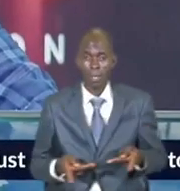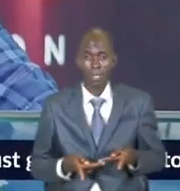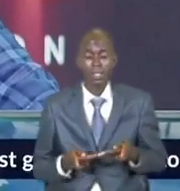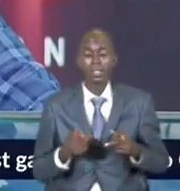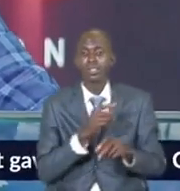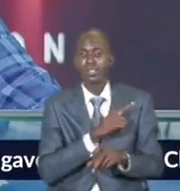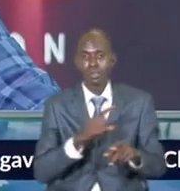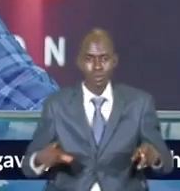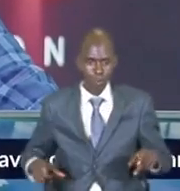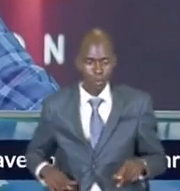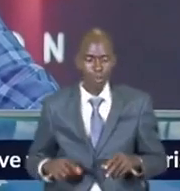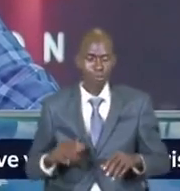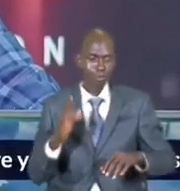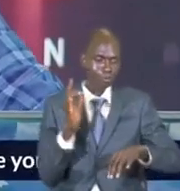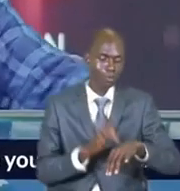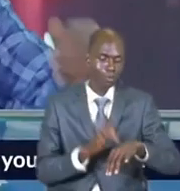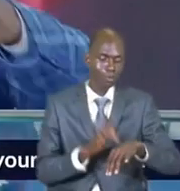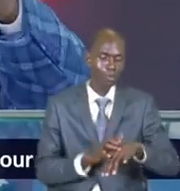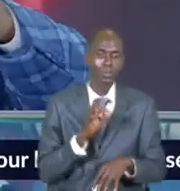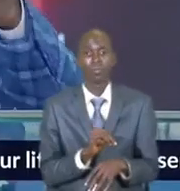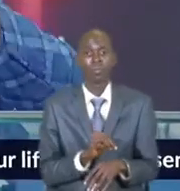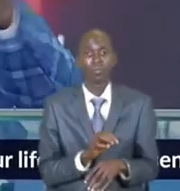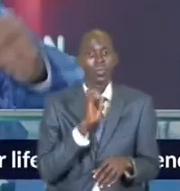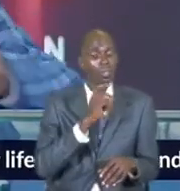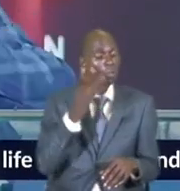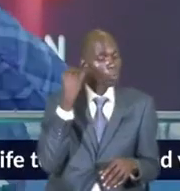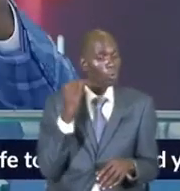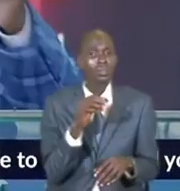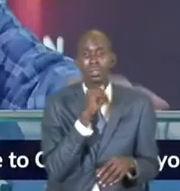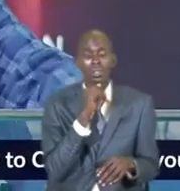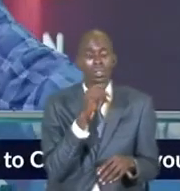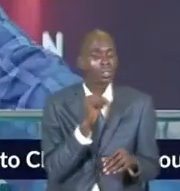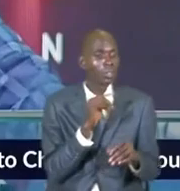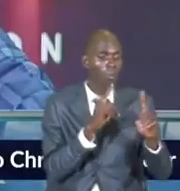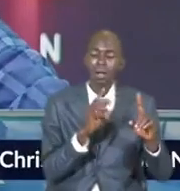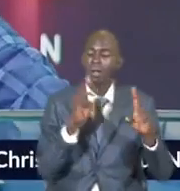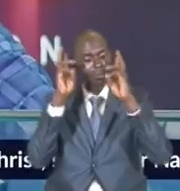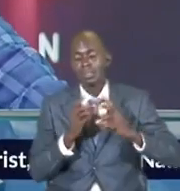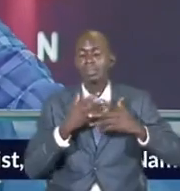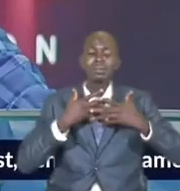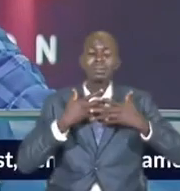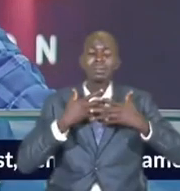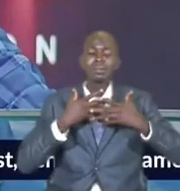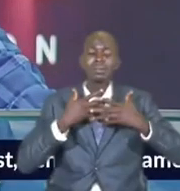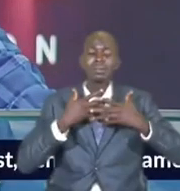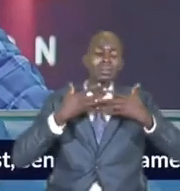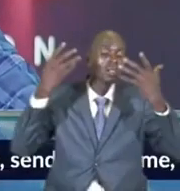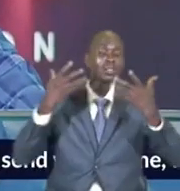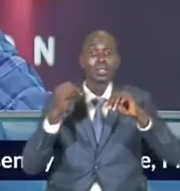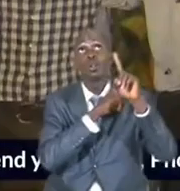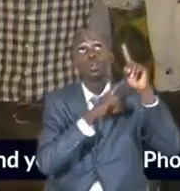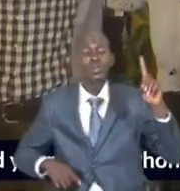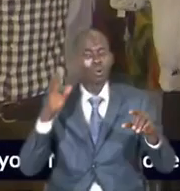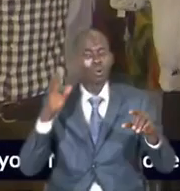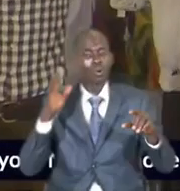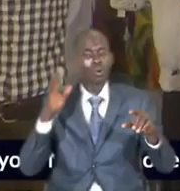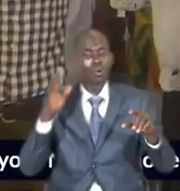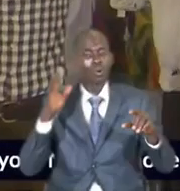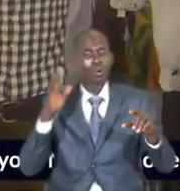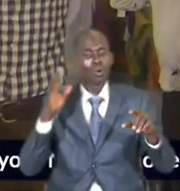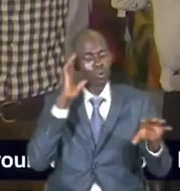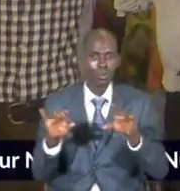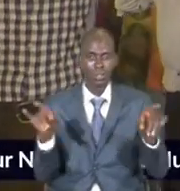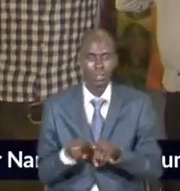ahụ. Ọ bụghị onye ahụ nke na-ebe akwa na-ama jijiji. Onye nwe anyị ga-emekwa otu ihe a n'ebe ị